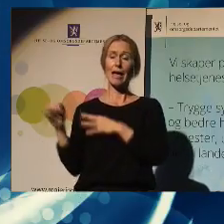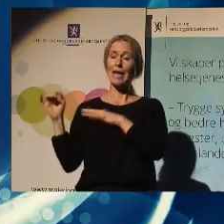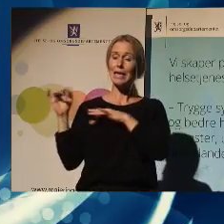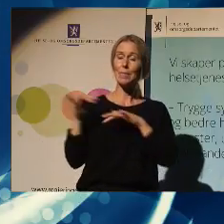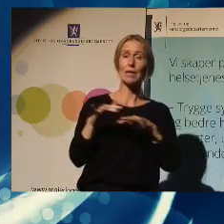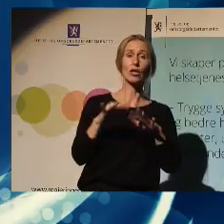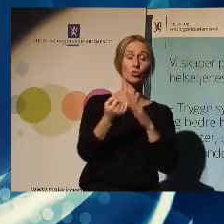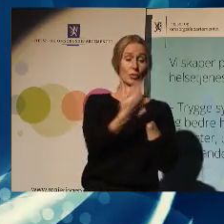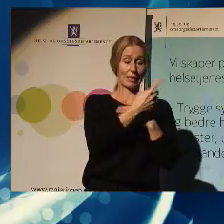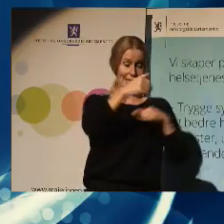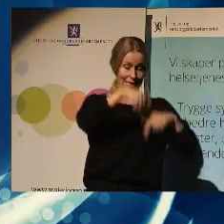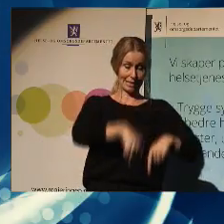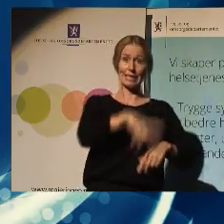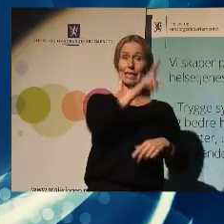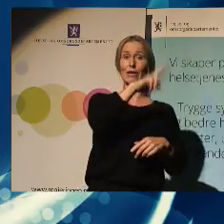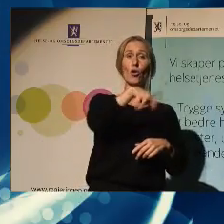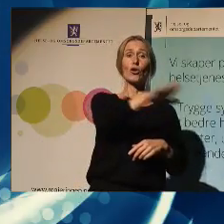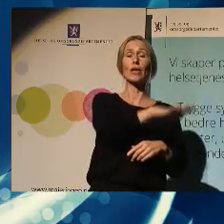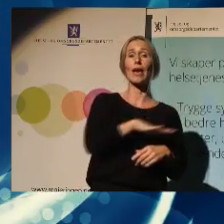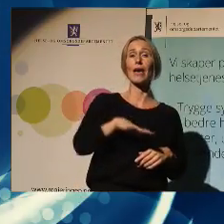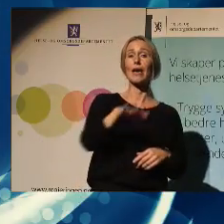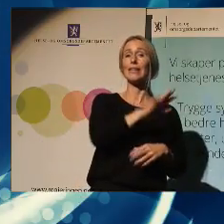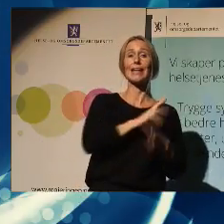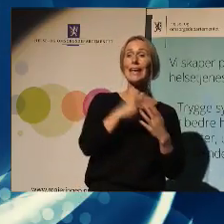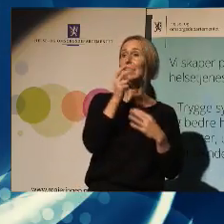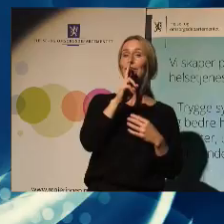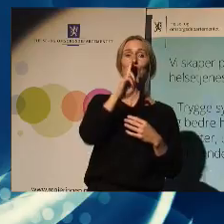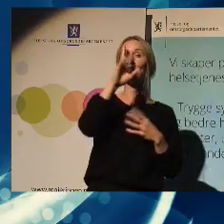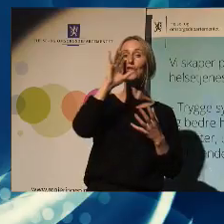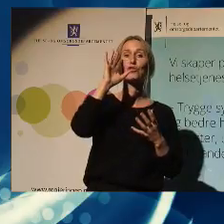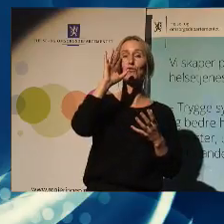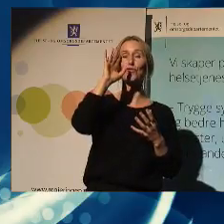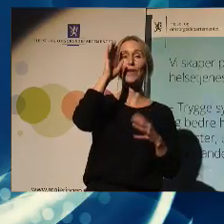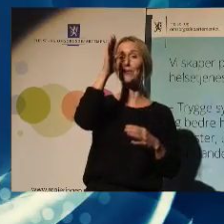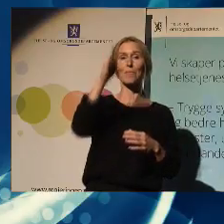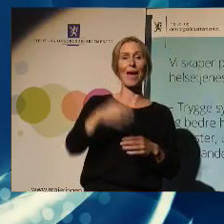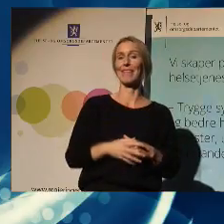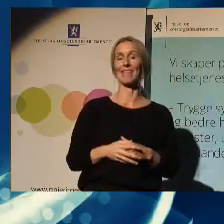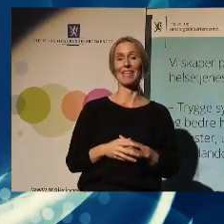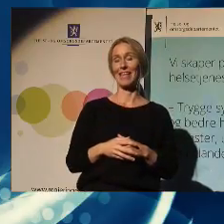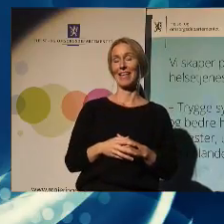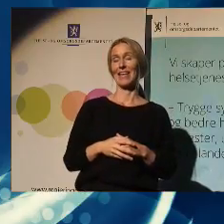Immigrasjon til Norge ikke nytt det heller, og den mest